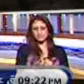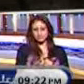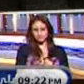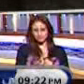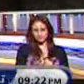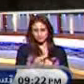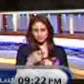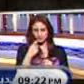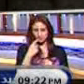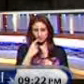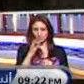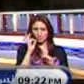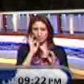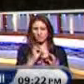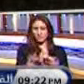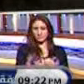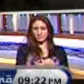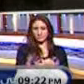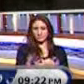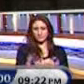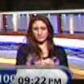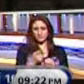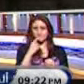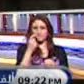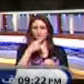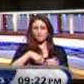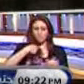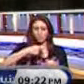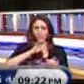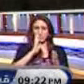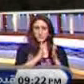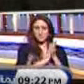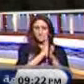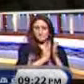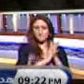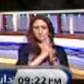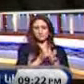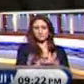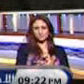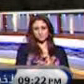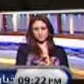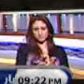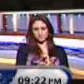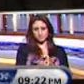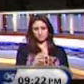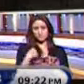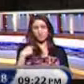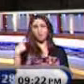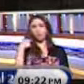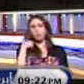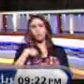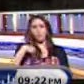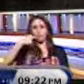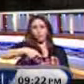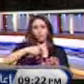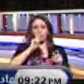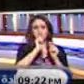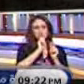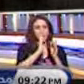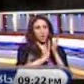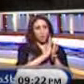بتاع اهدار مال عام احنا نصرف على مبالغ ماليه على هذا المبنى وبعدين يجي ياخدوه الملاك الموجودين دول احنا ما